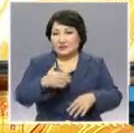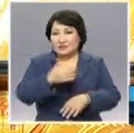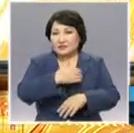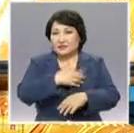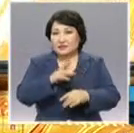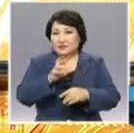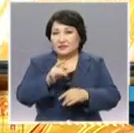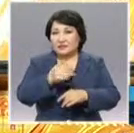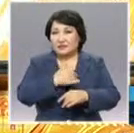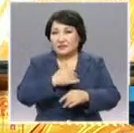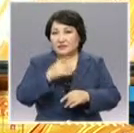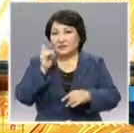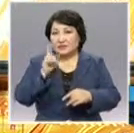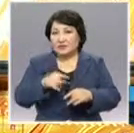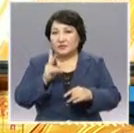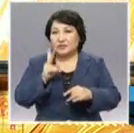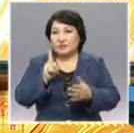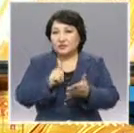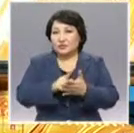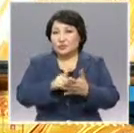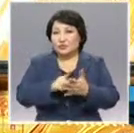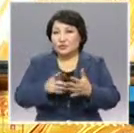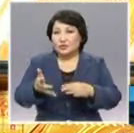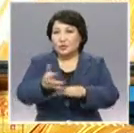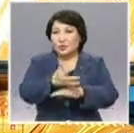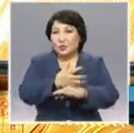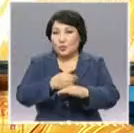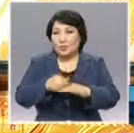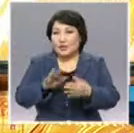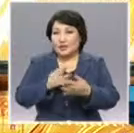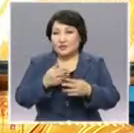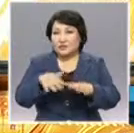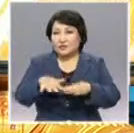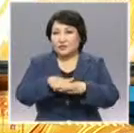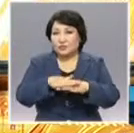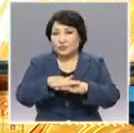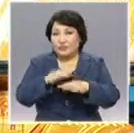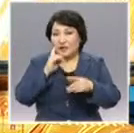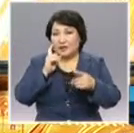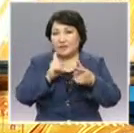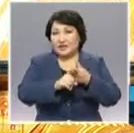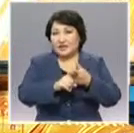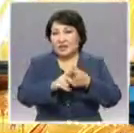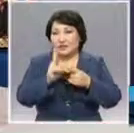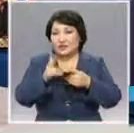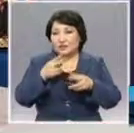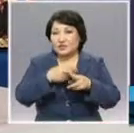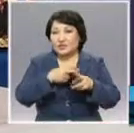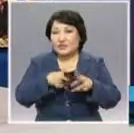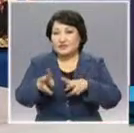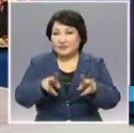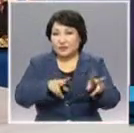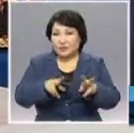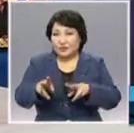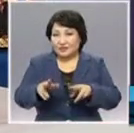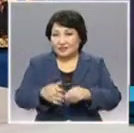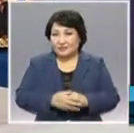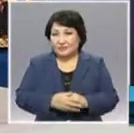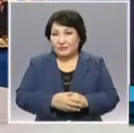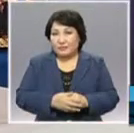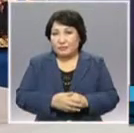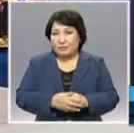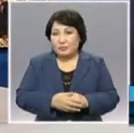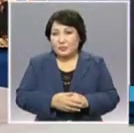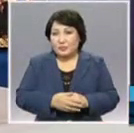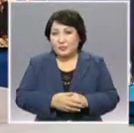кто должен убирать эту территорию, именно прилегающую территорию к железной дороге? Спасибо за вопрос, Талгат Кашенович, что можно сказать о